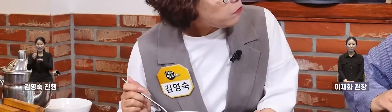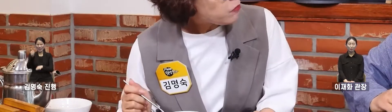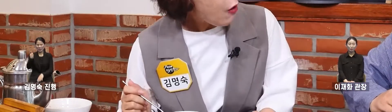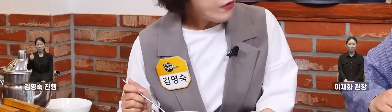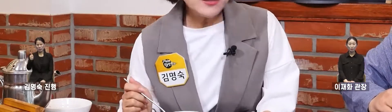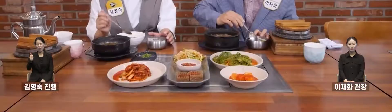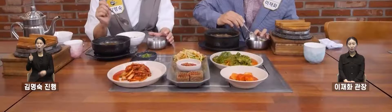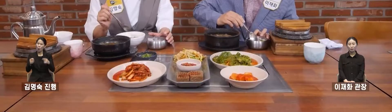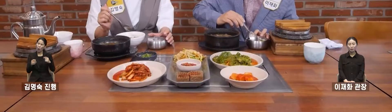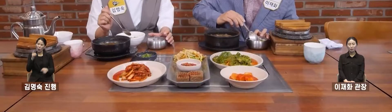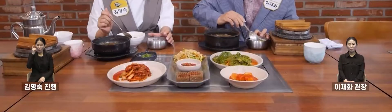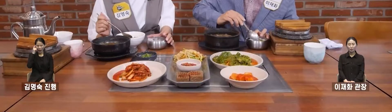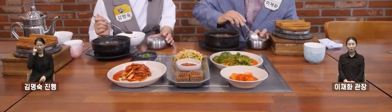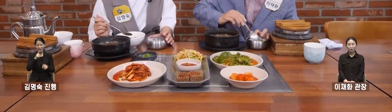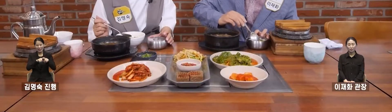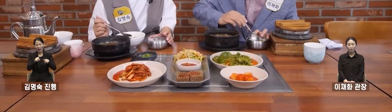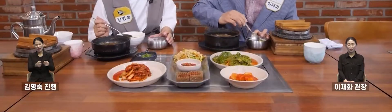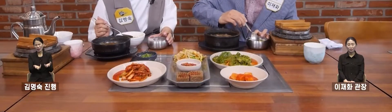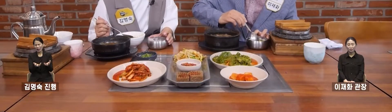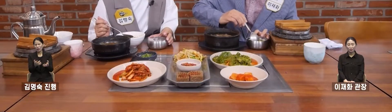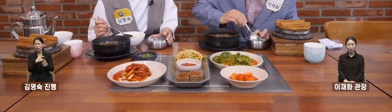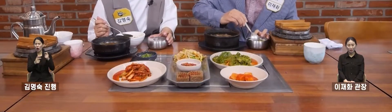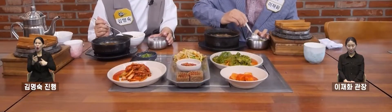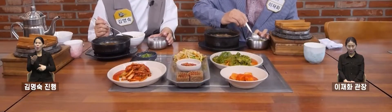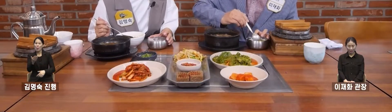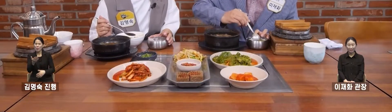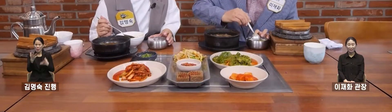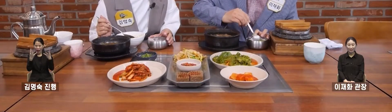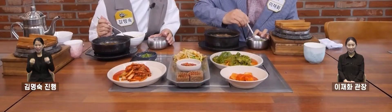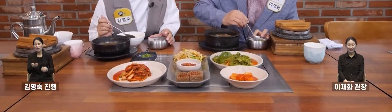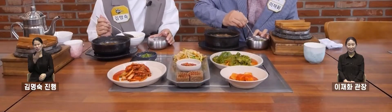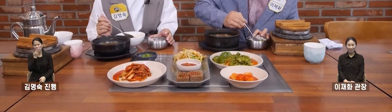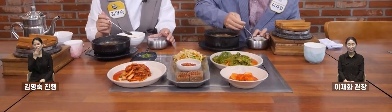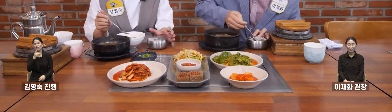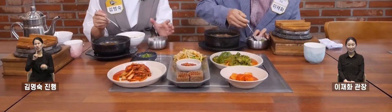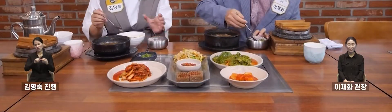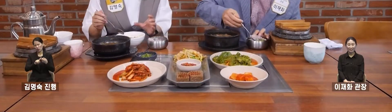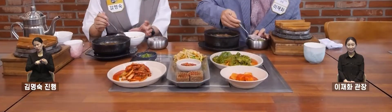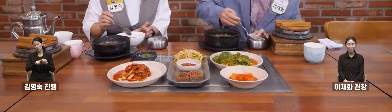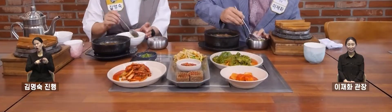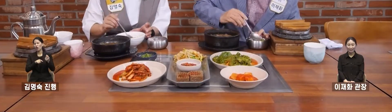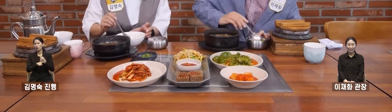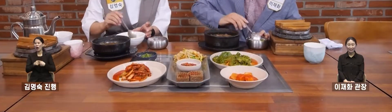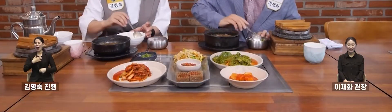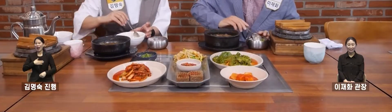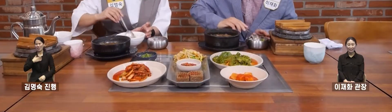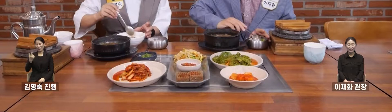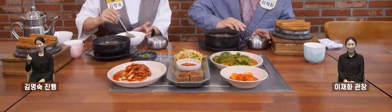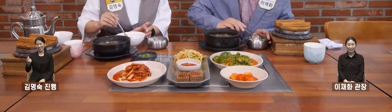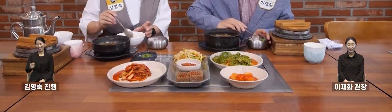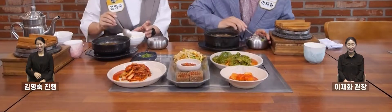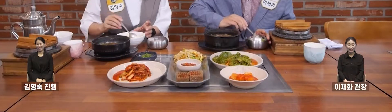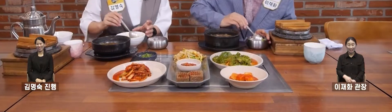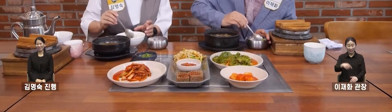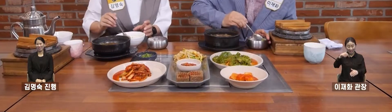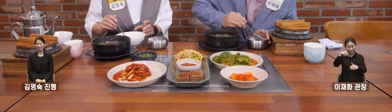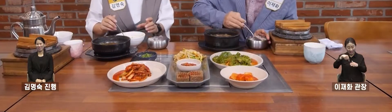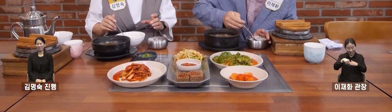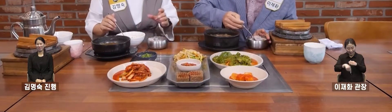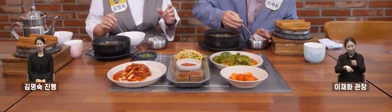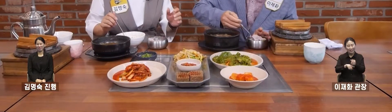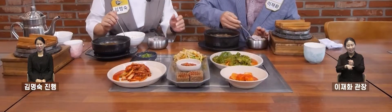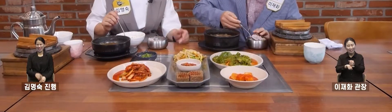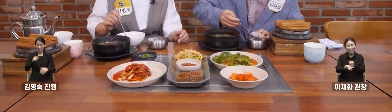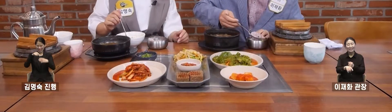관장님이 왜 장어탕을 더 많이 드시는지 알겠네요. 아, 그 깊은 뜻이 있는 것